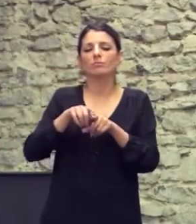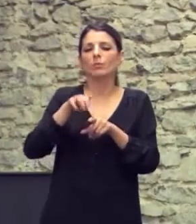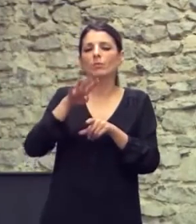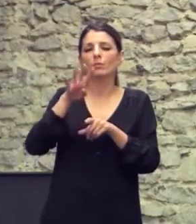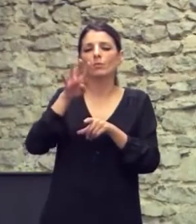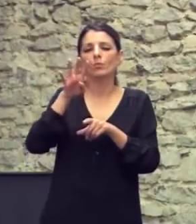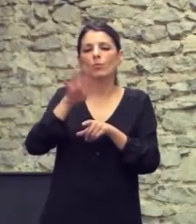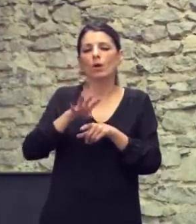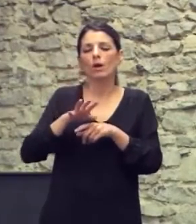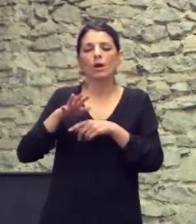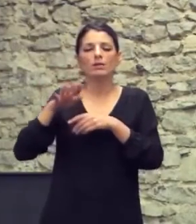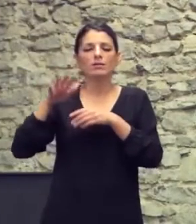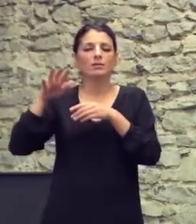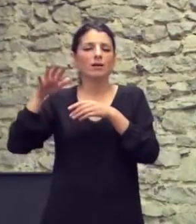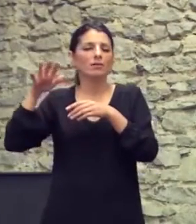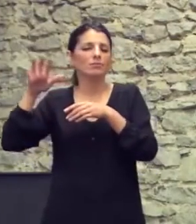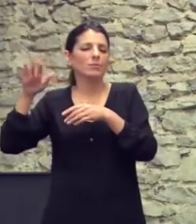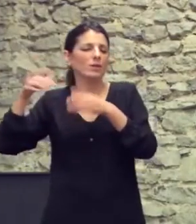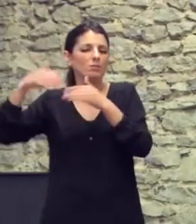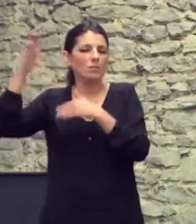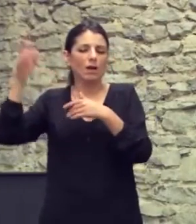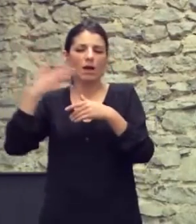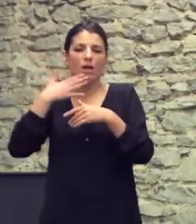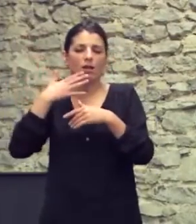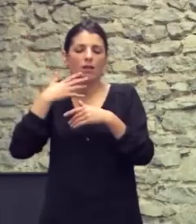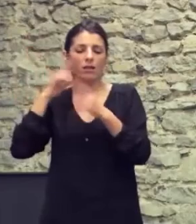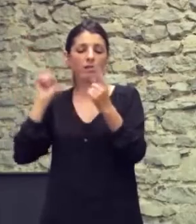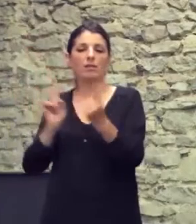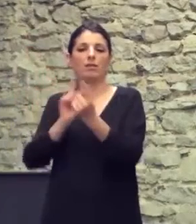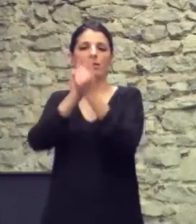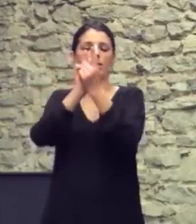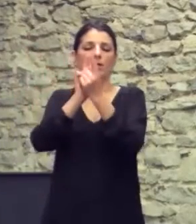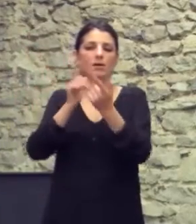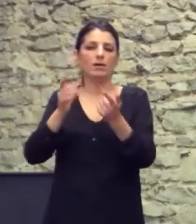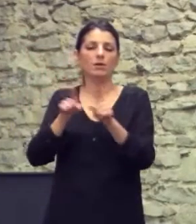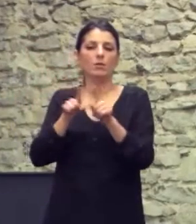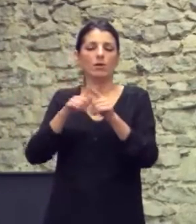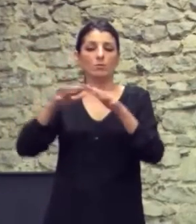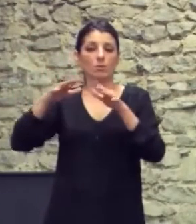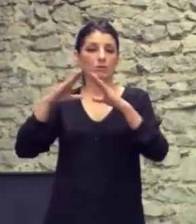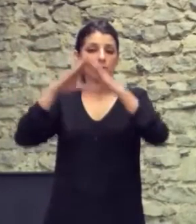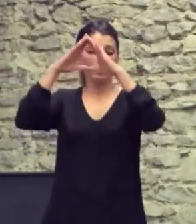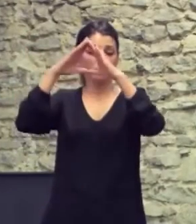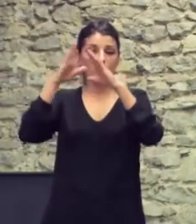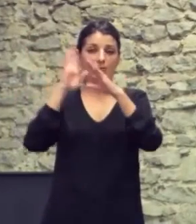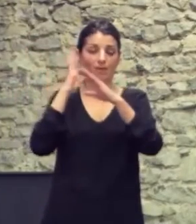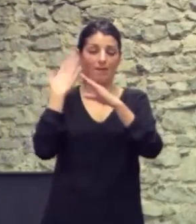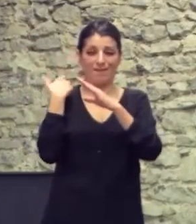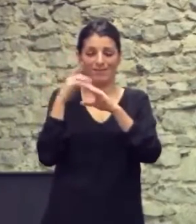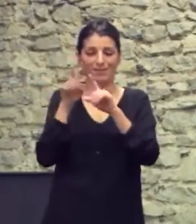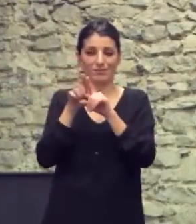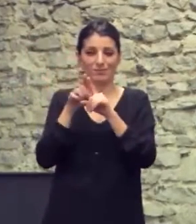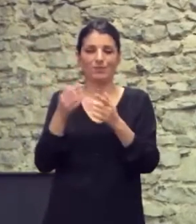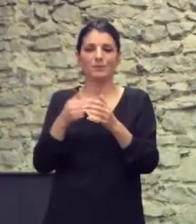Frantzian 60 hamarkadaren amaieran mugimendu feministaren loraldi ikaragarri horretan eta esaten du,